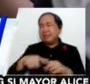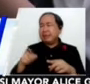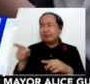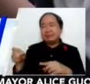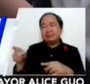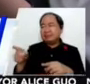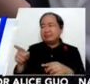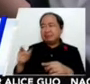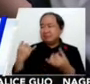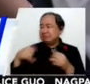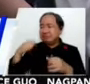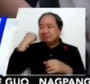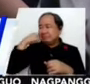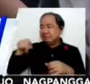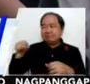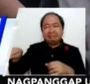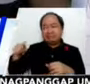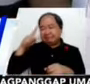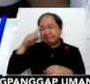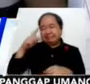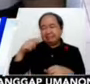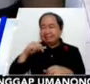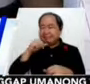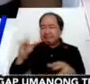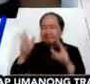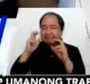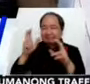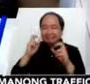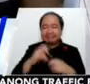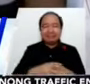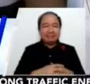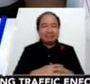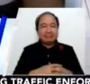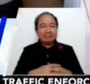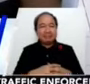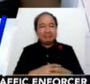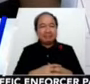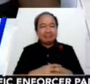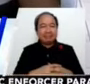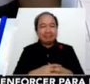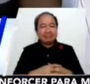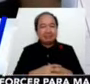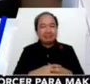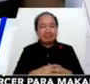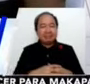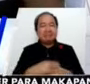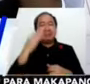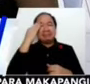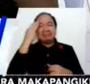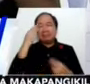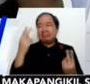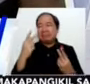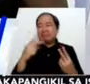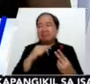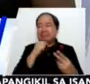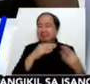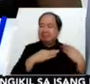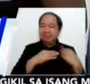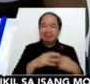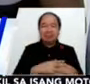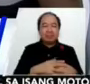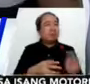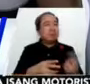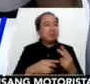po sila nakikinig sa amin. Alam naman po namin na wala akong kasalanan. Humahagulgol ang dalawang ito